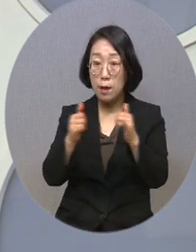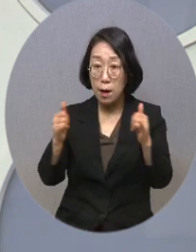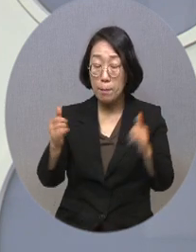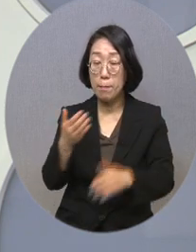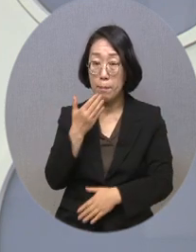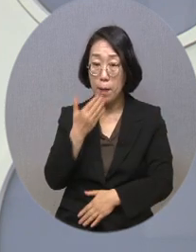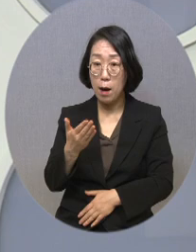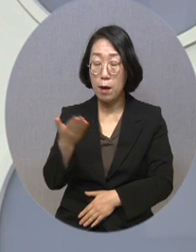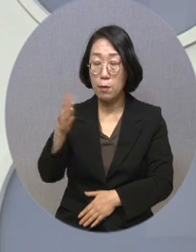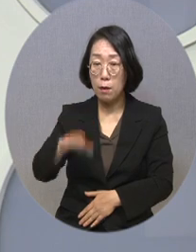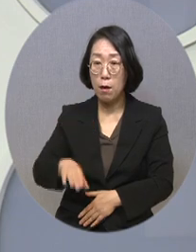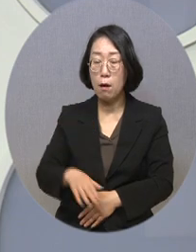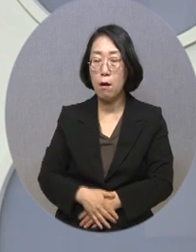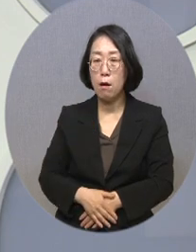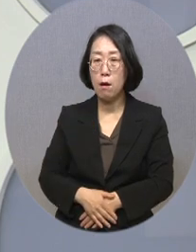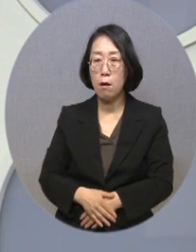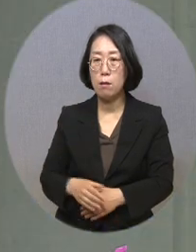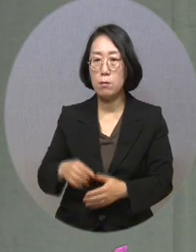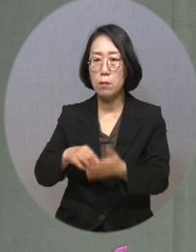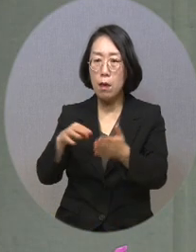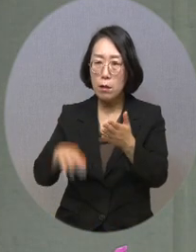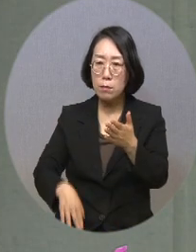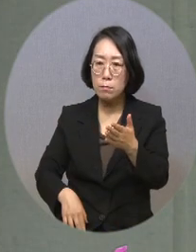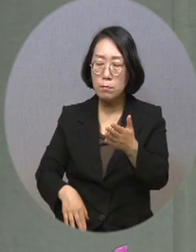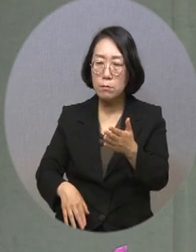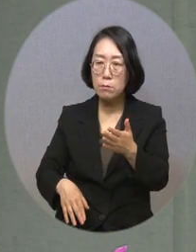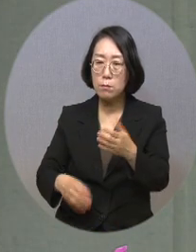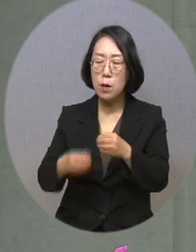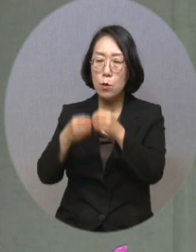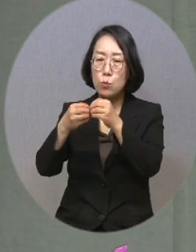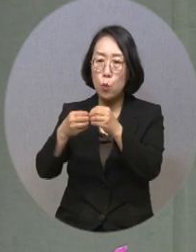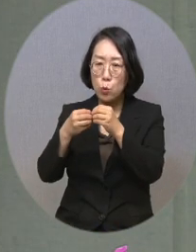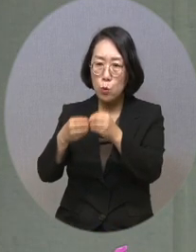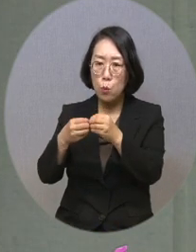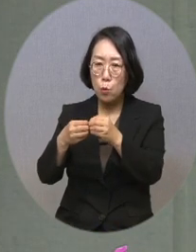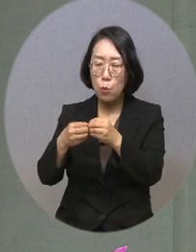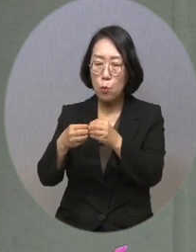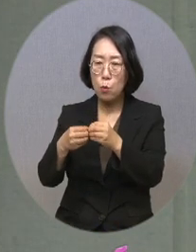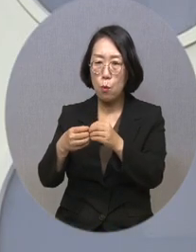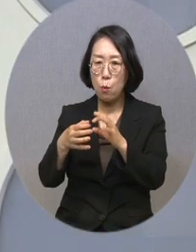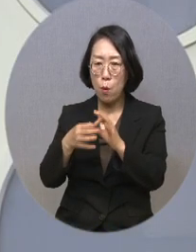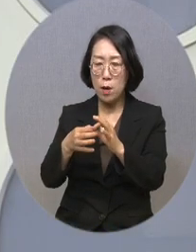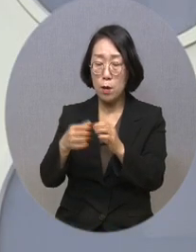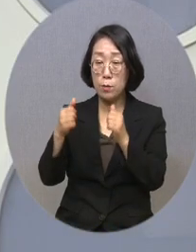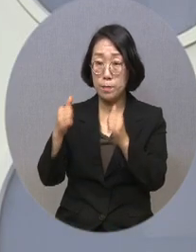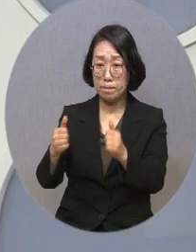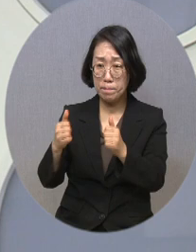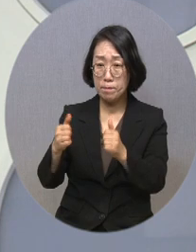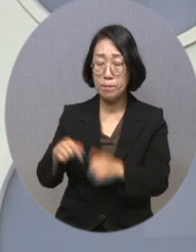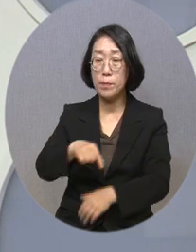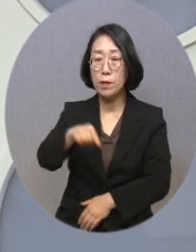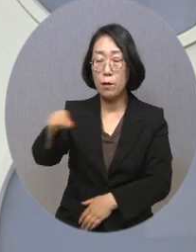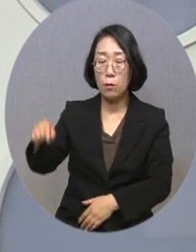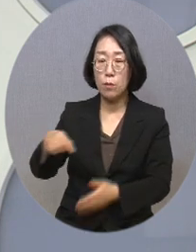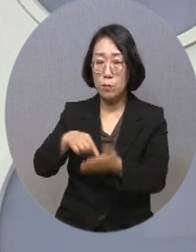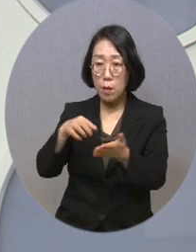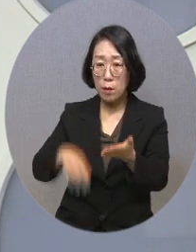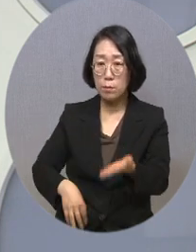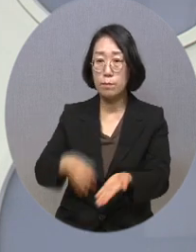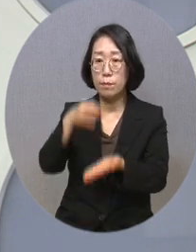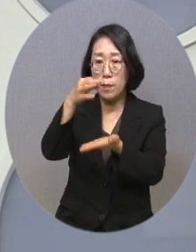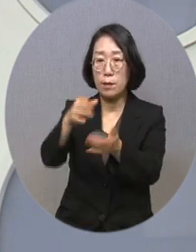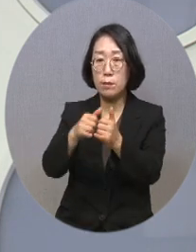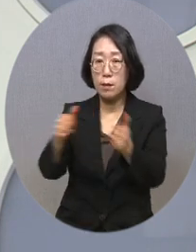그 세무사들이 할 수 없도록 그렇게 돼 있어서 그래서 우리 이제 납세자들의